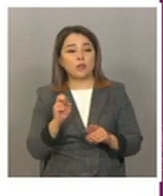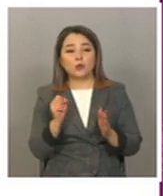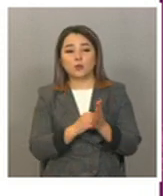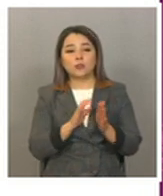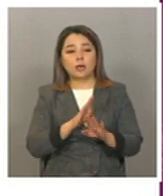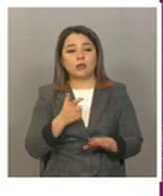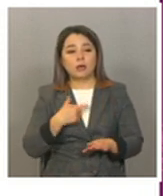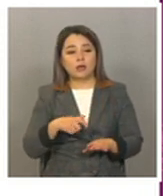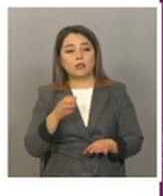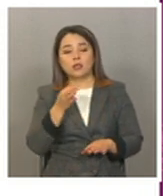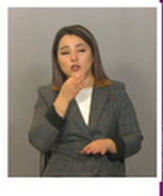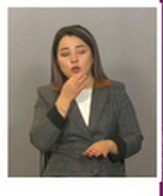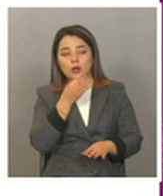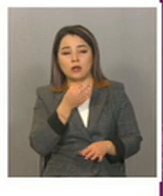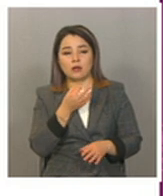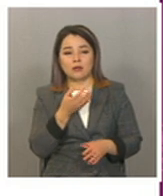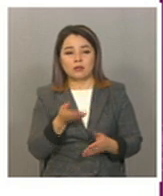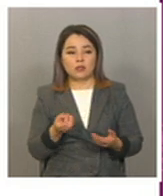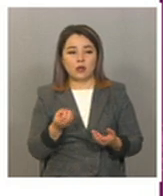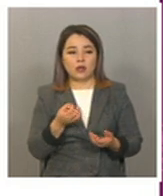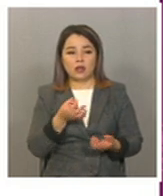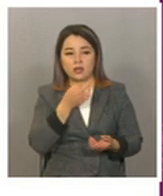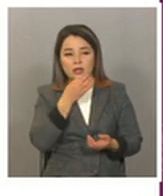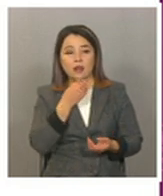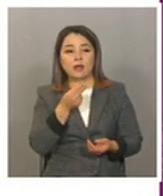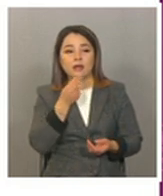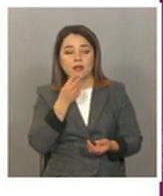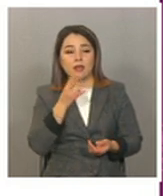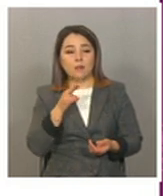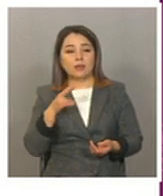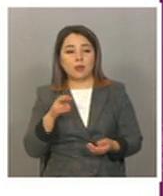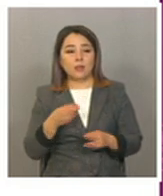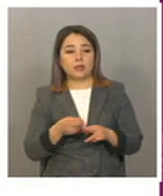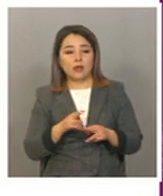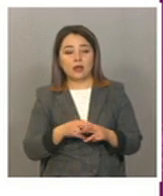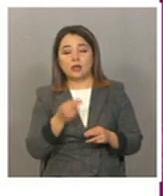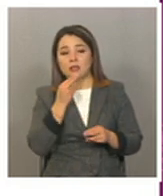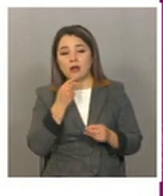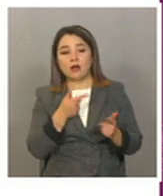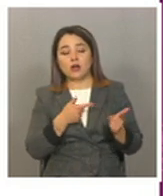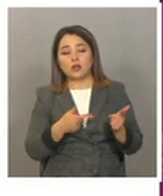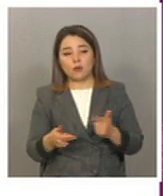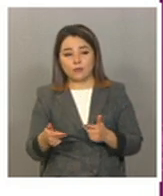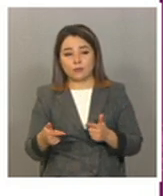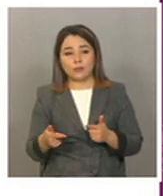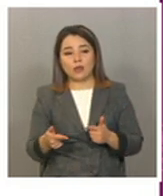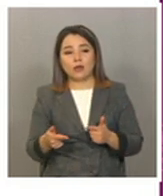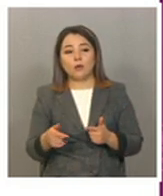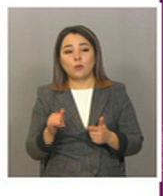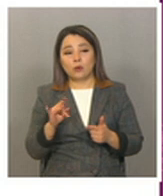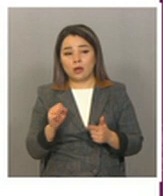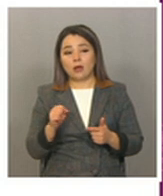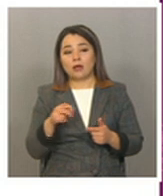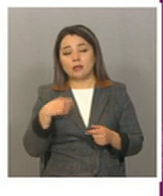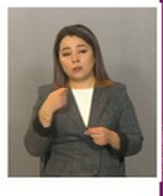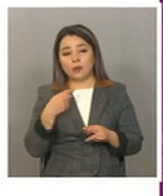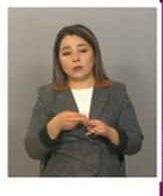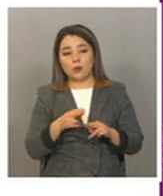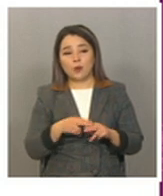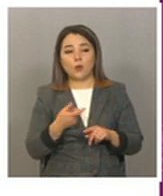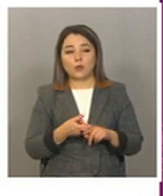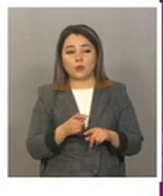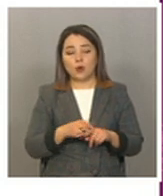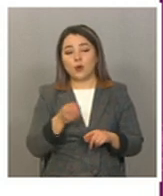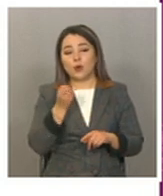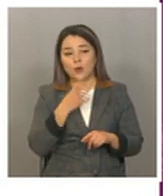сплю, ведь еще рано. Ням-ням. Перевод этой фразы «завтрак готов». Ура, ням-ням. Этой фразе можно дать перевод